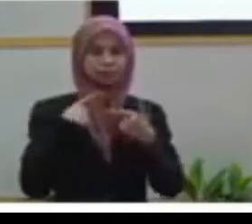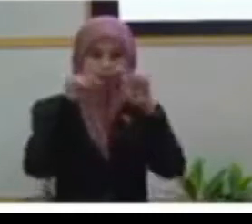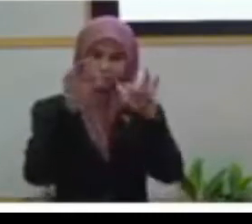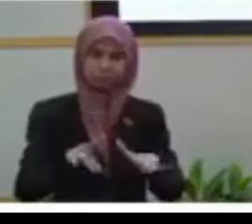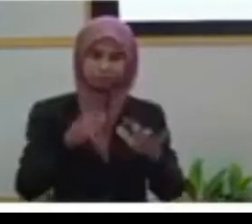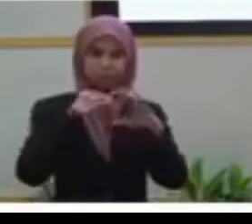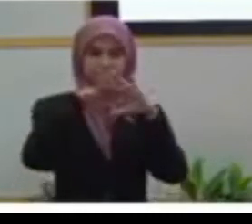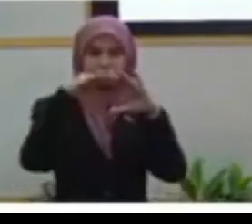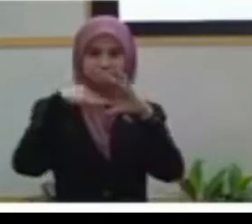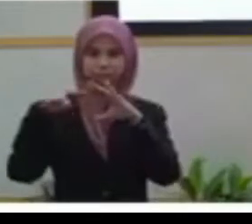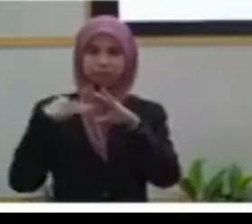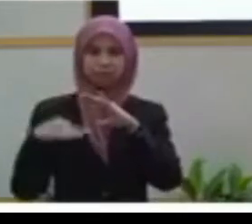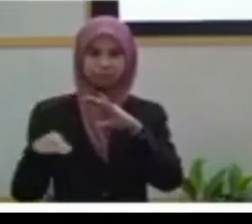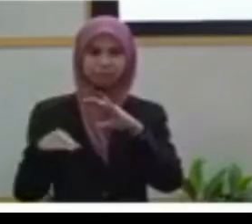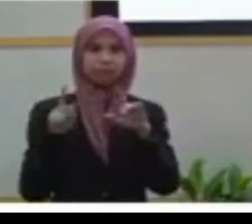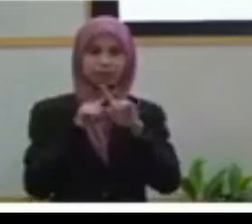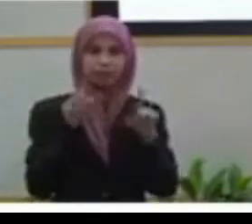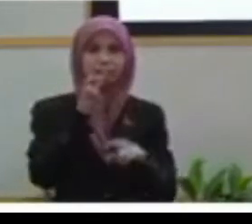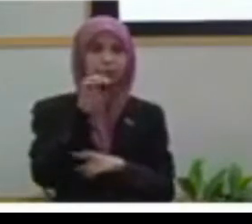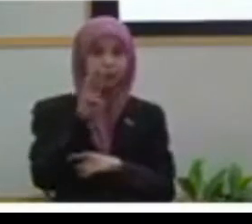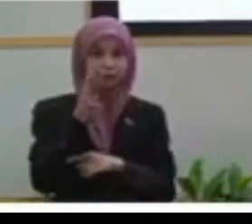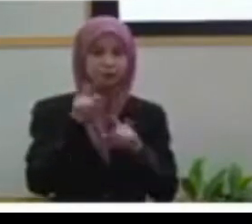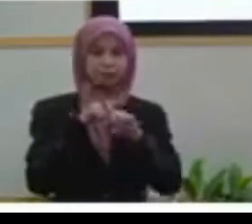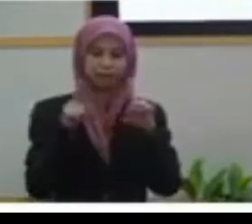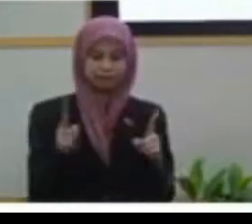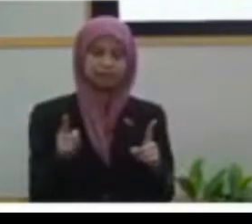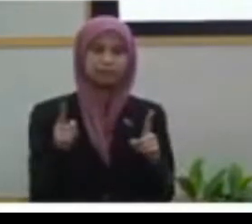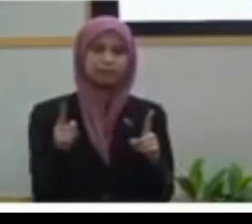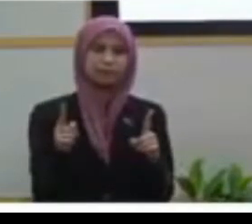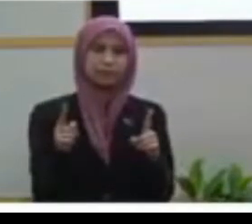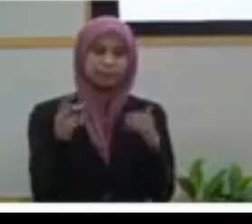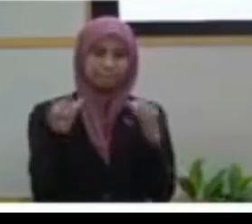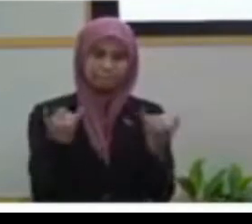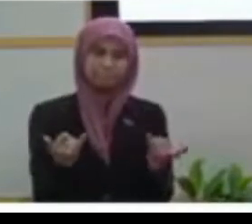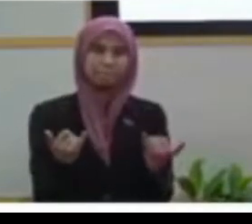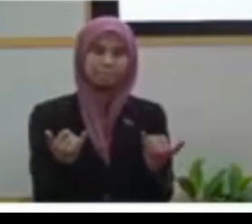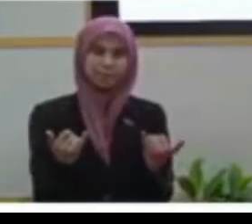kita edarkan. Tetapi daripada